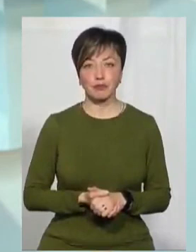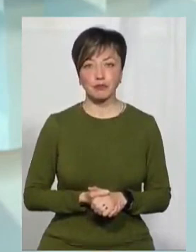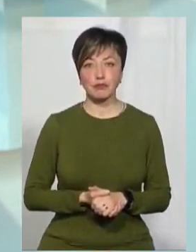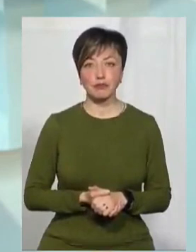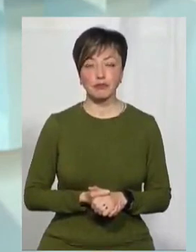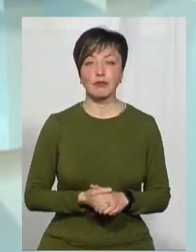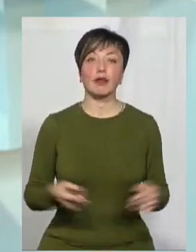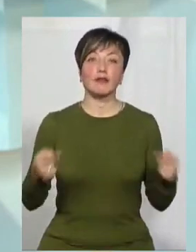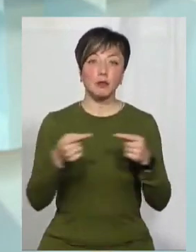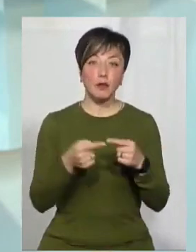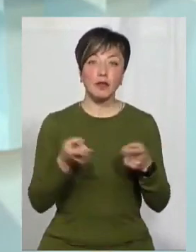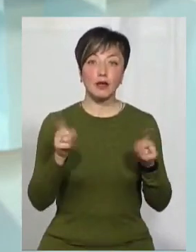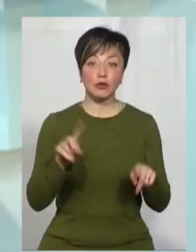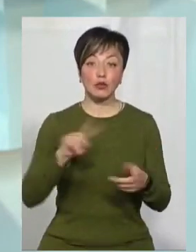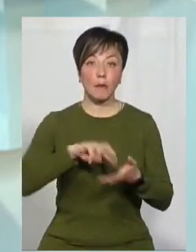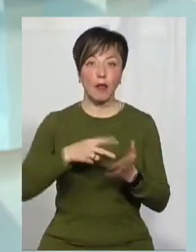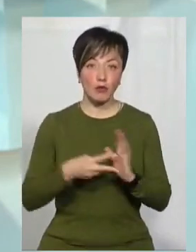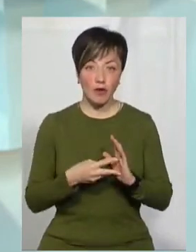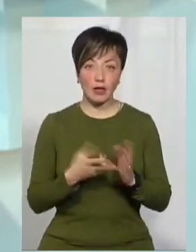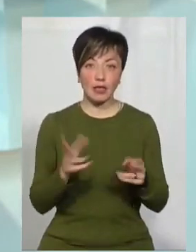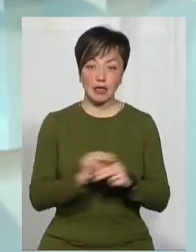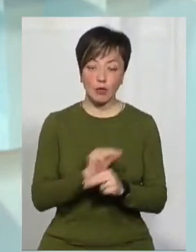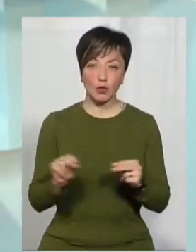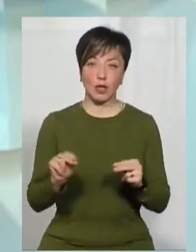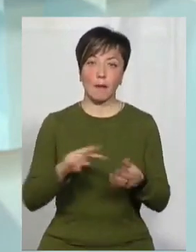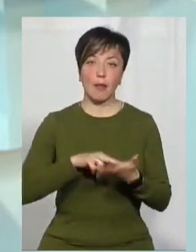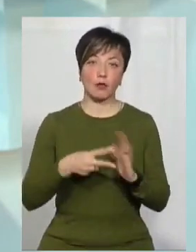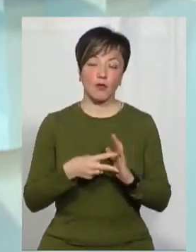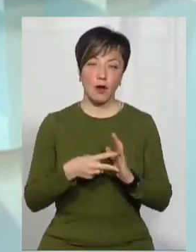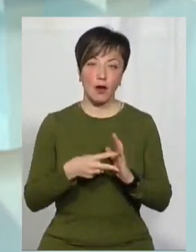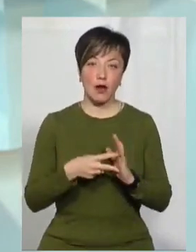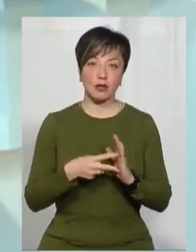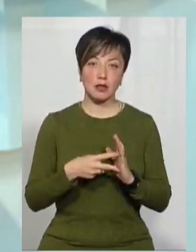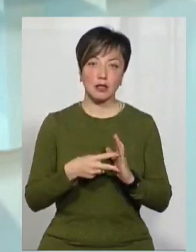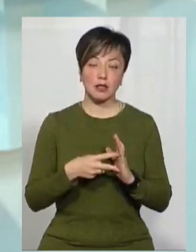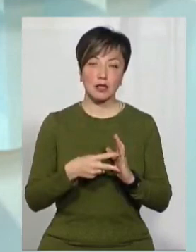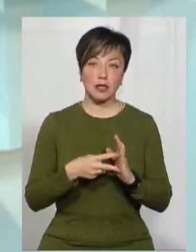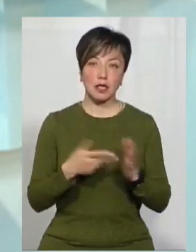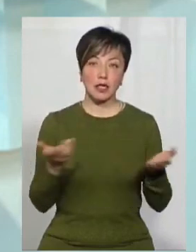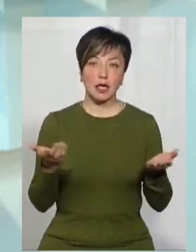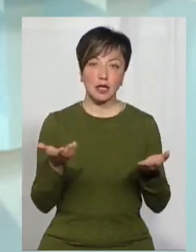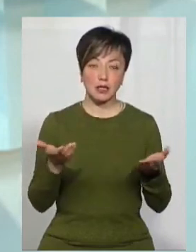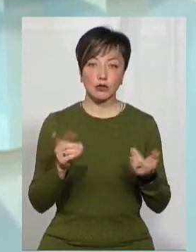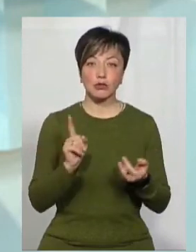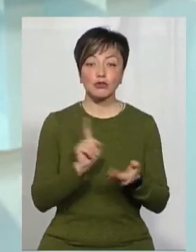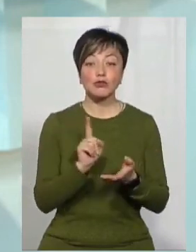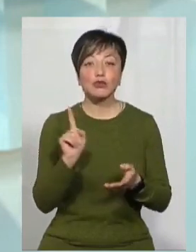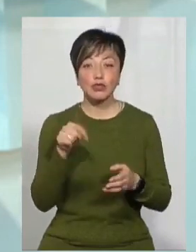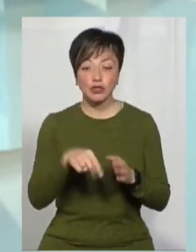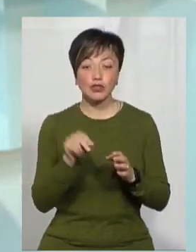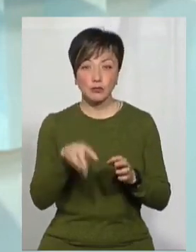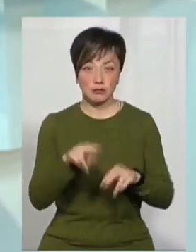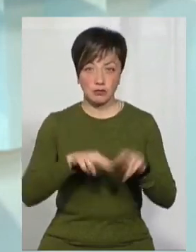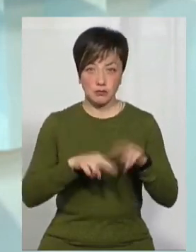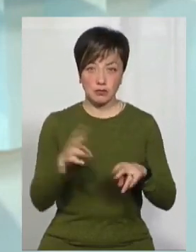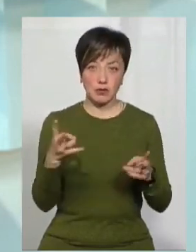дорога. Відповідно, для того, щоб планувати да якісь ремонти, планувати якби. Скажімо так, що має будувати дорогу, потрібно